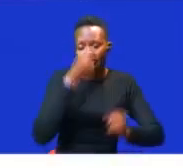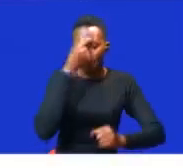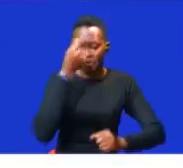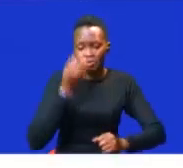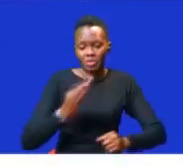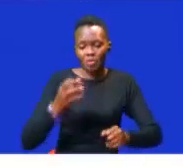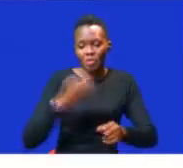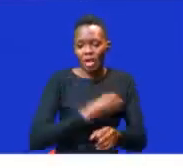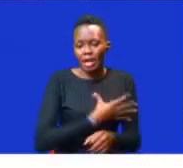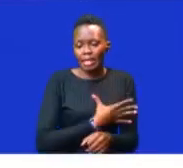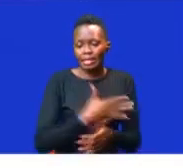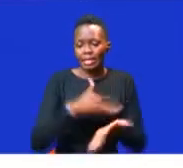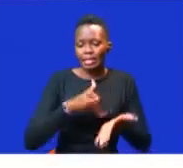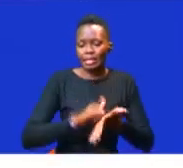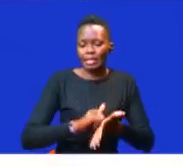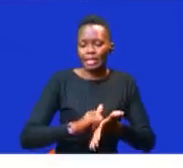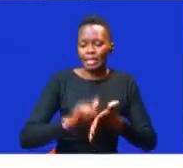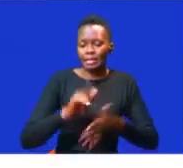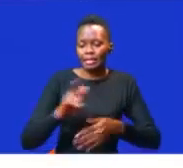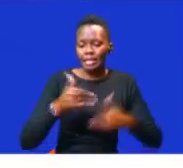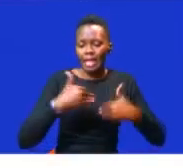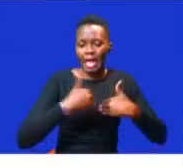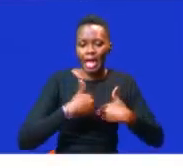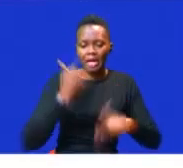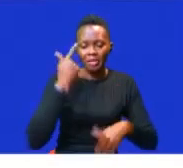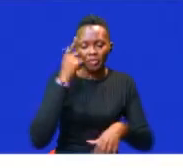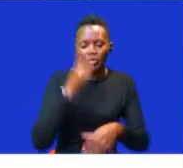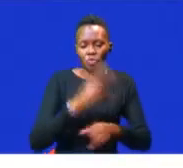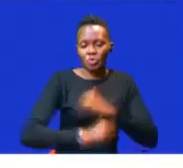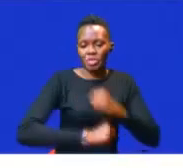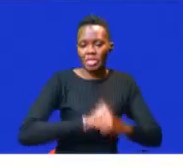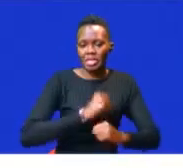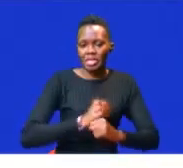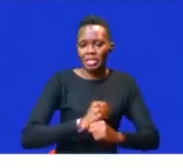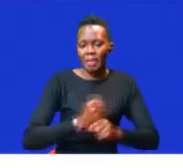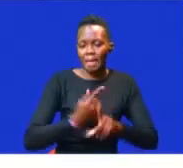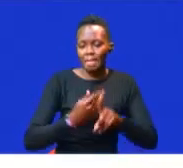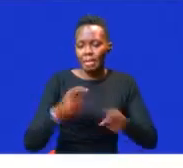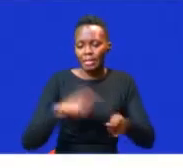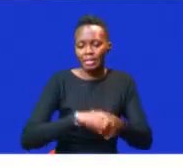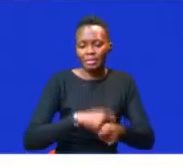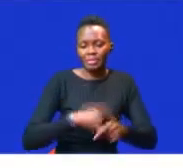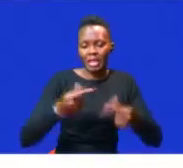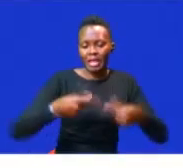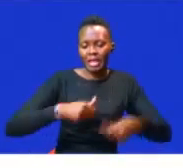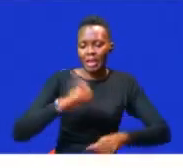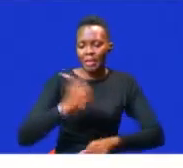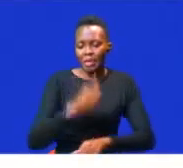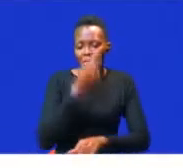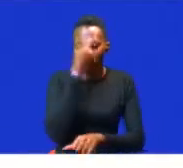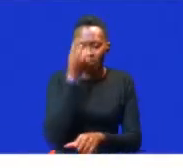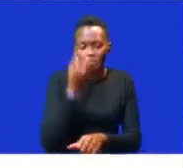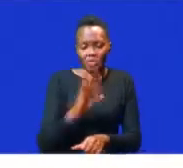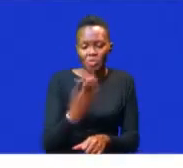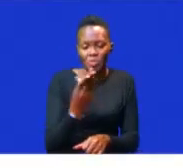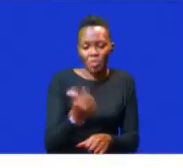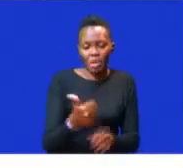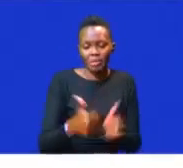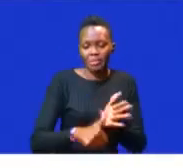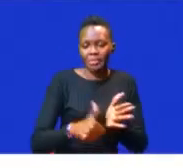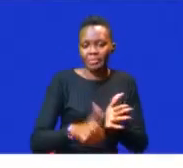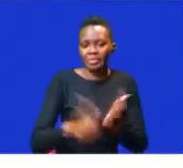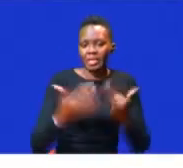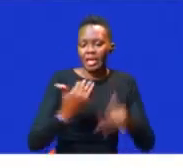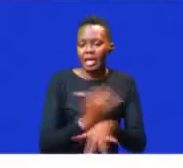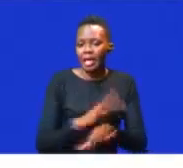kansa. Mindo yude godo igine rio mokalo kelo chendu tu magneno niyo yudo thie kuchupo kare kalure kuda noka amarenda. Kuru kwa ojo kuma chunyi